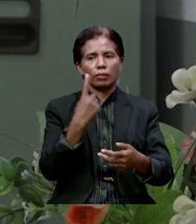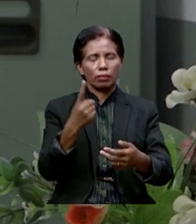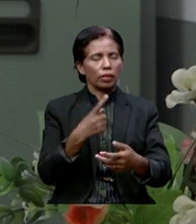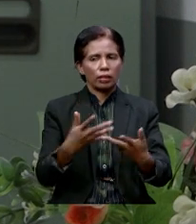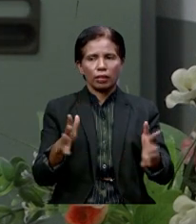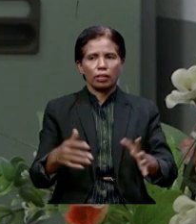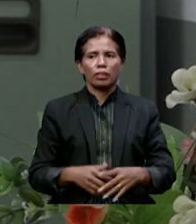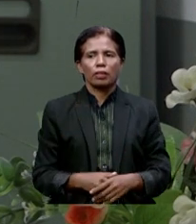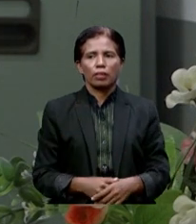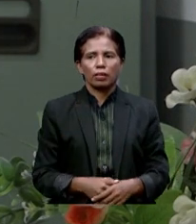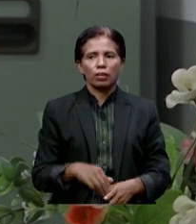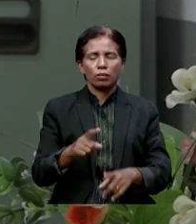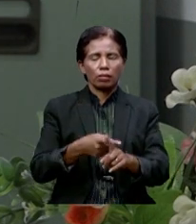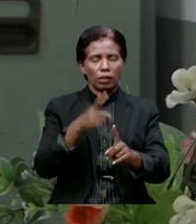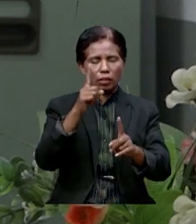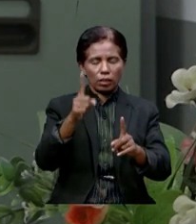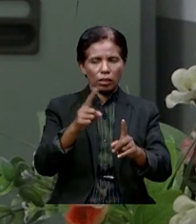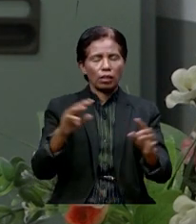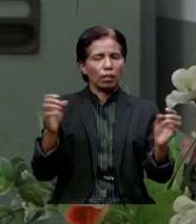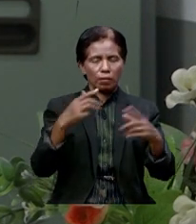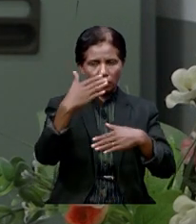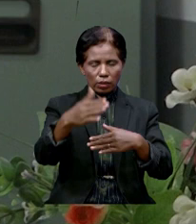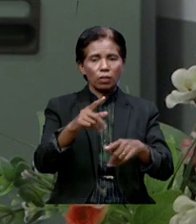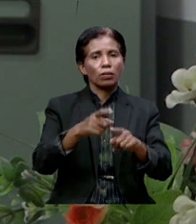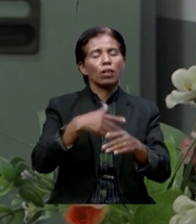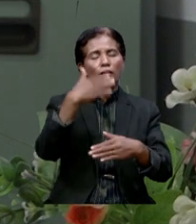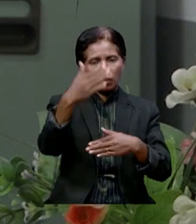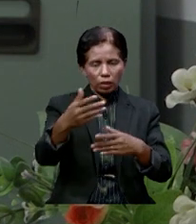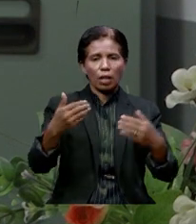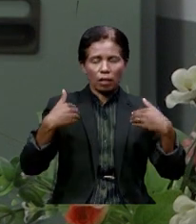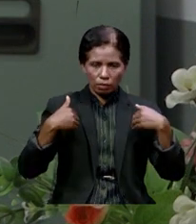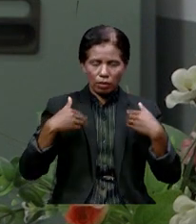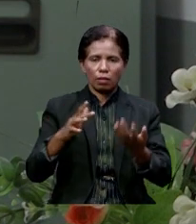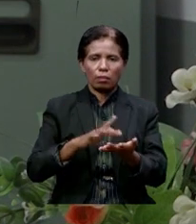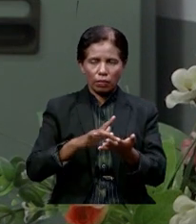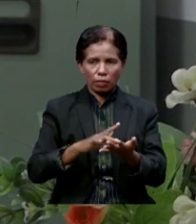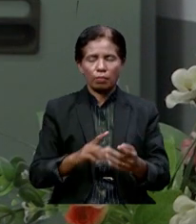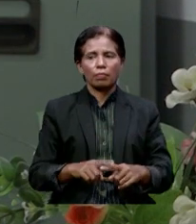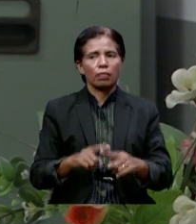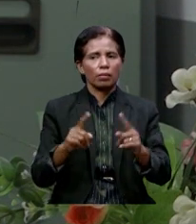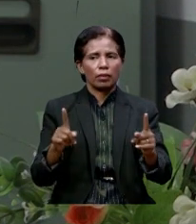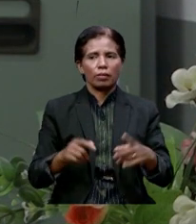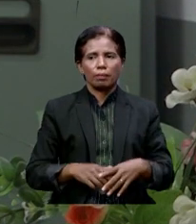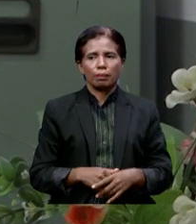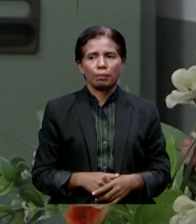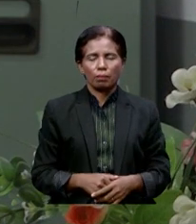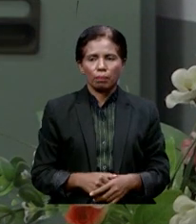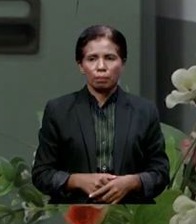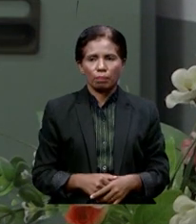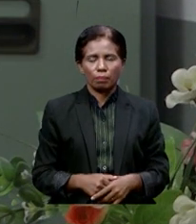iha ni sempre pulan idan lain lamai mungkin si sosa pali pulan idan ni mai pali mabe daruma la la nesan